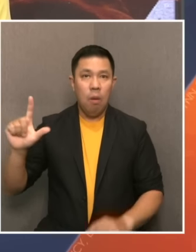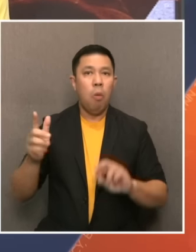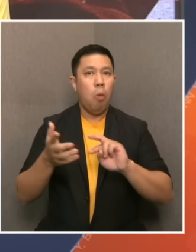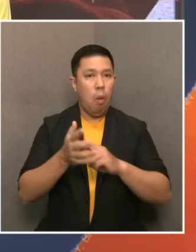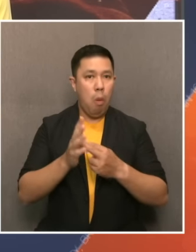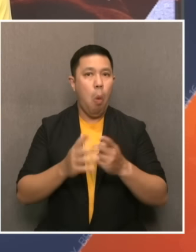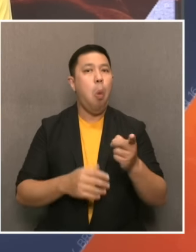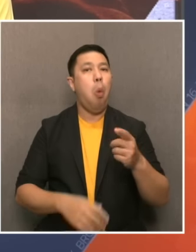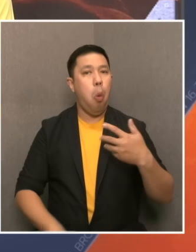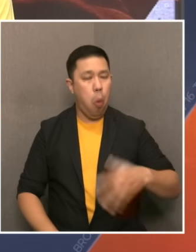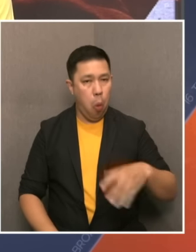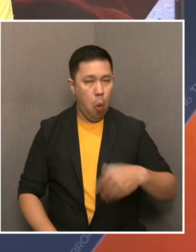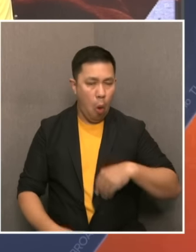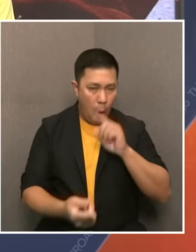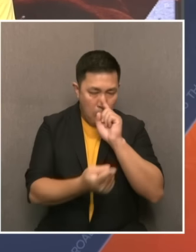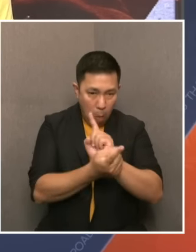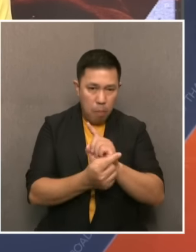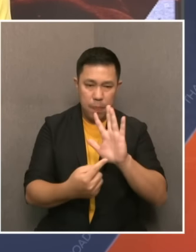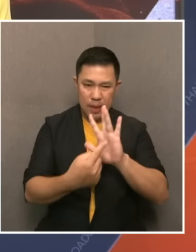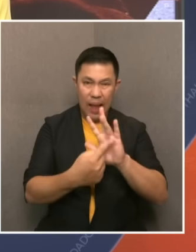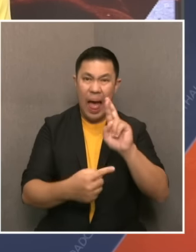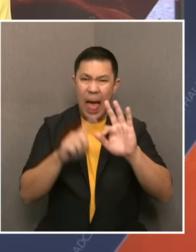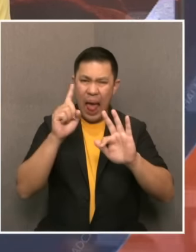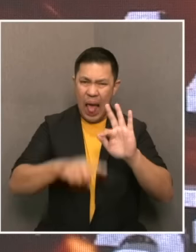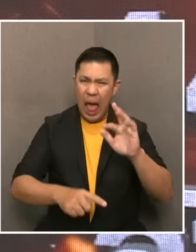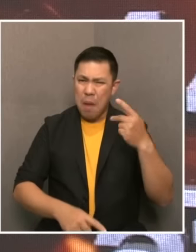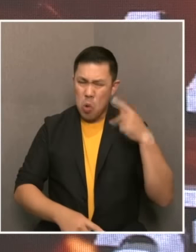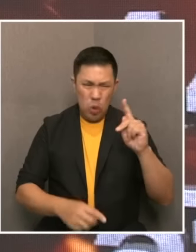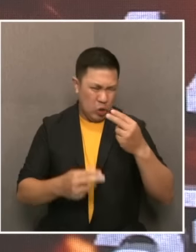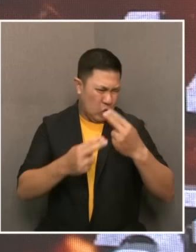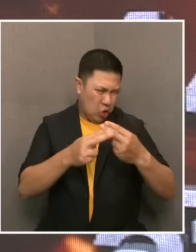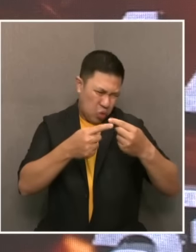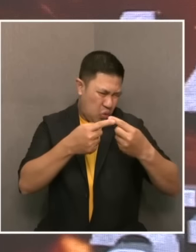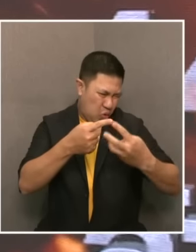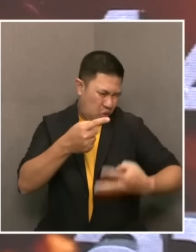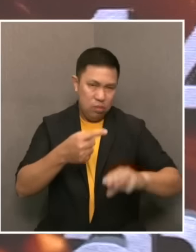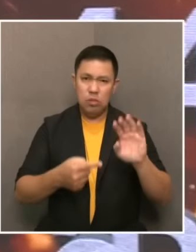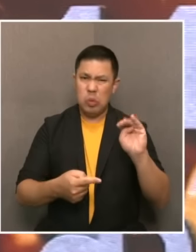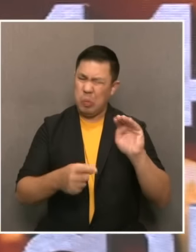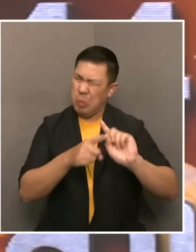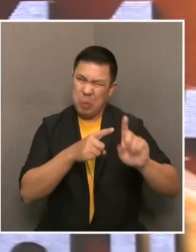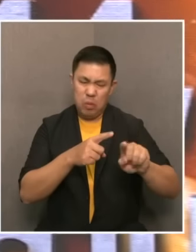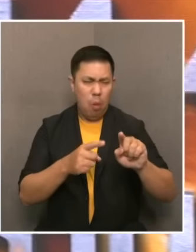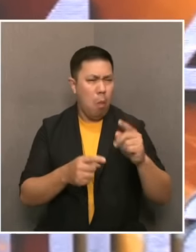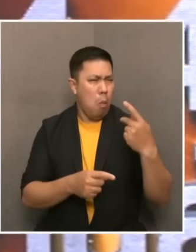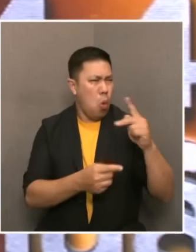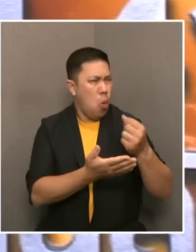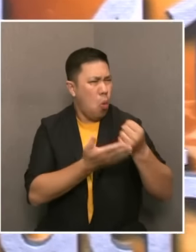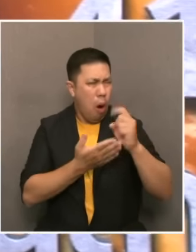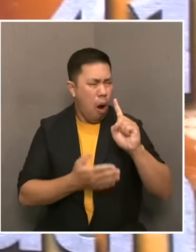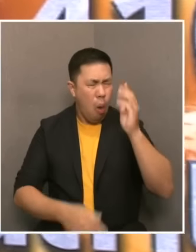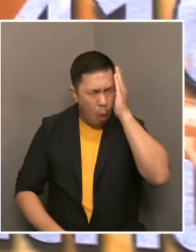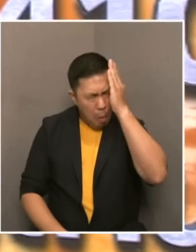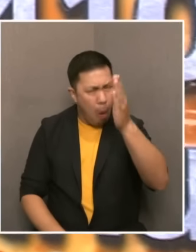ค้นพบแหล่งแร่กระจายอยู่ในหลากหลายพื้นที่ของประเทศไทยนะแร่ 40ชนิดด้วยกันว่าแต่ว่าแร่เหล่านี้มีความหมายอย่างไรเราจะสามารถนำไปใช้